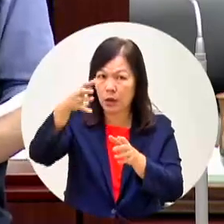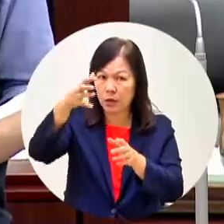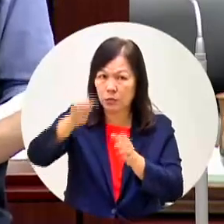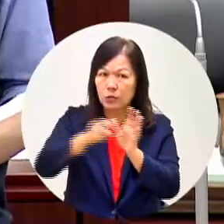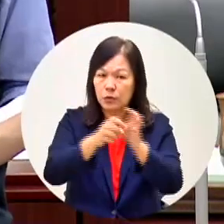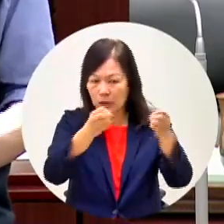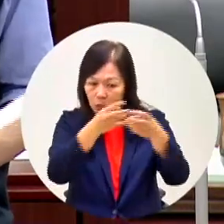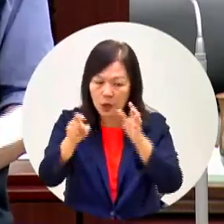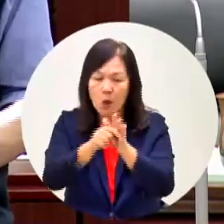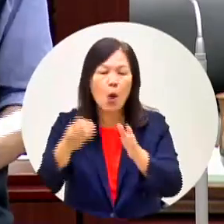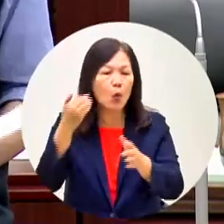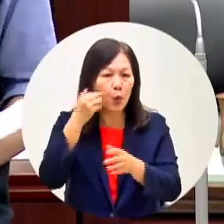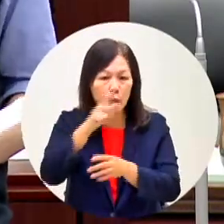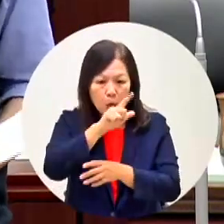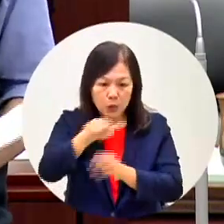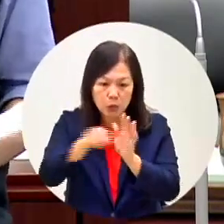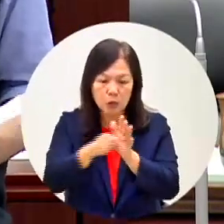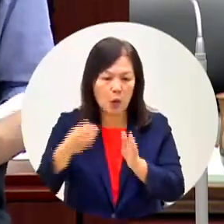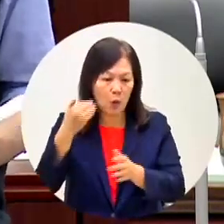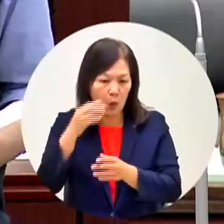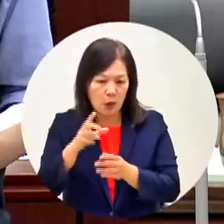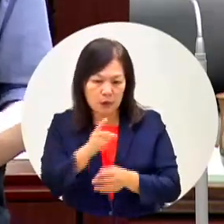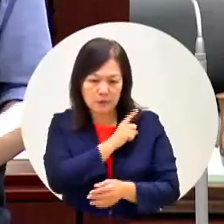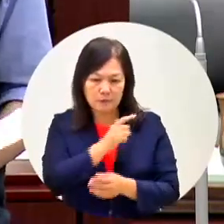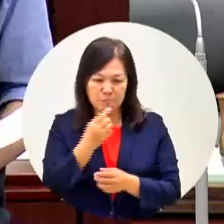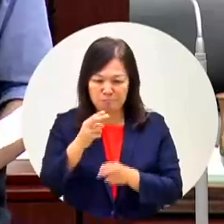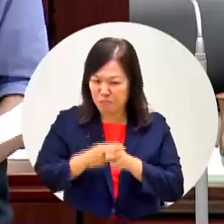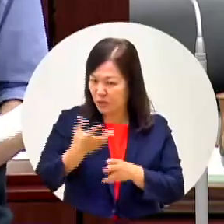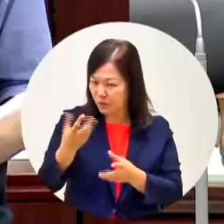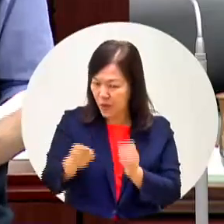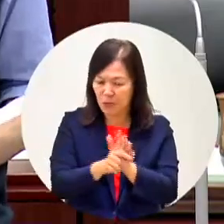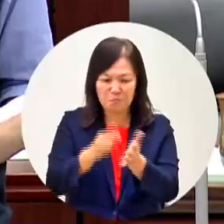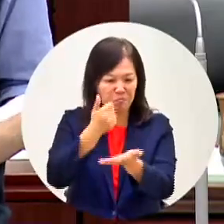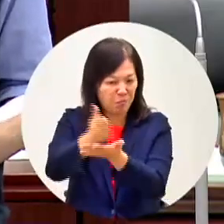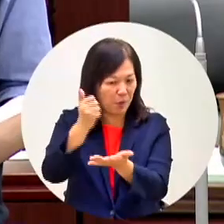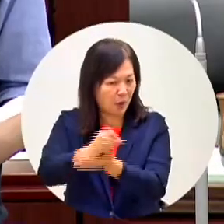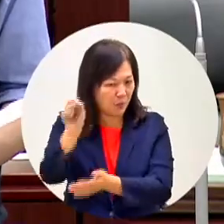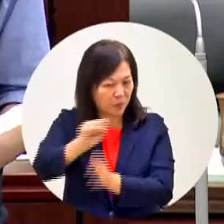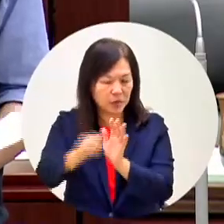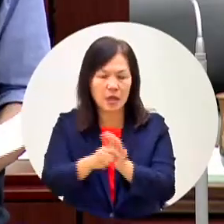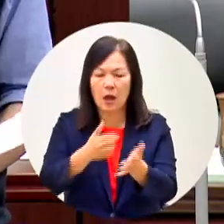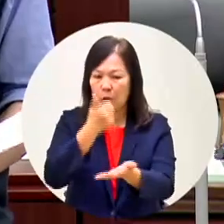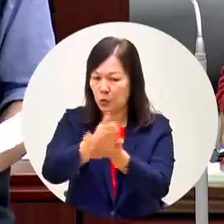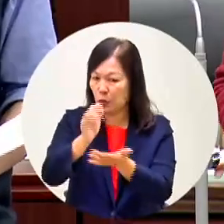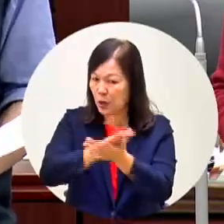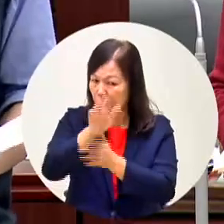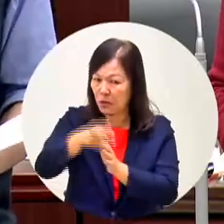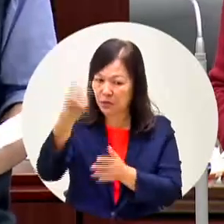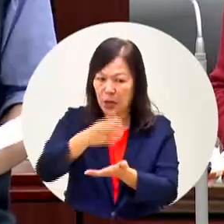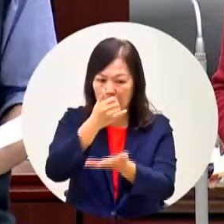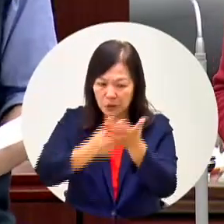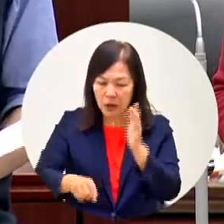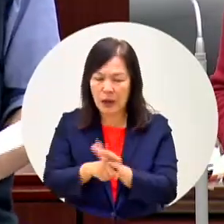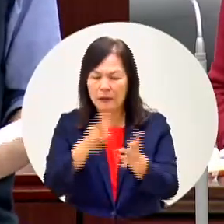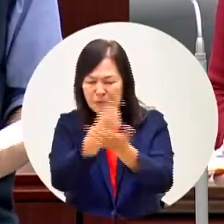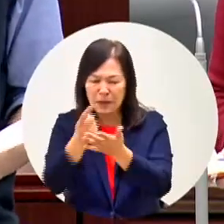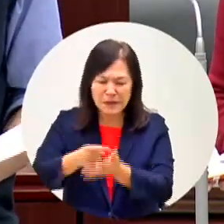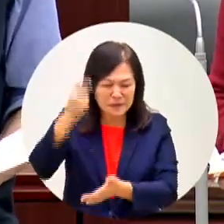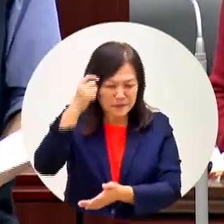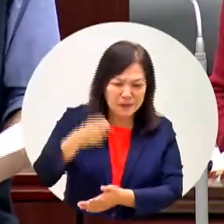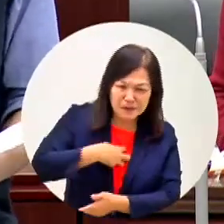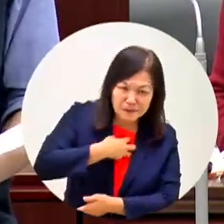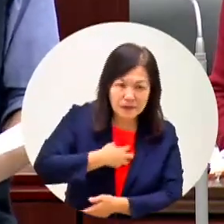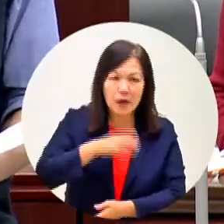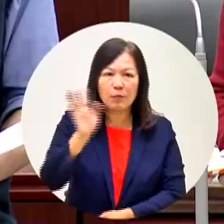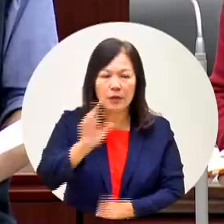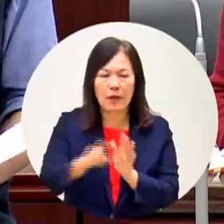出口，也不要出口，让人退货，还是让人抱怨。这样子，咱真正闹亏啊！我们所有